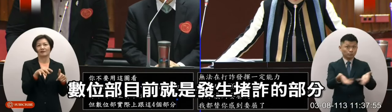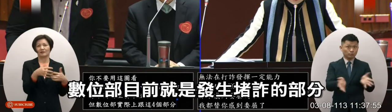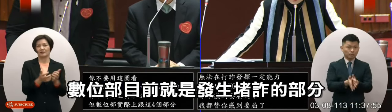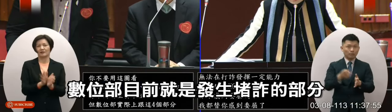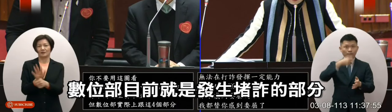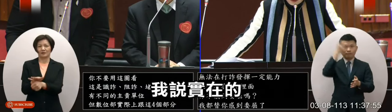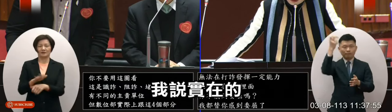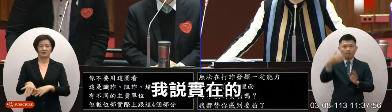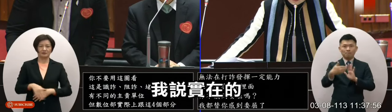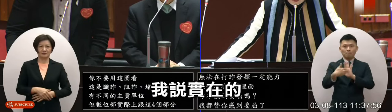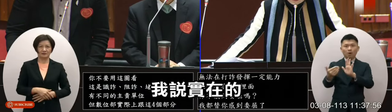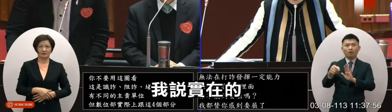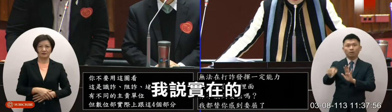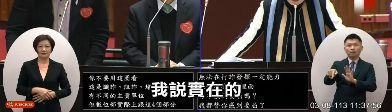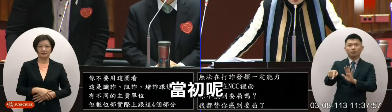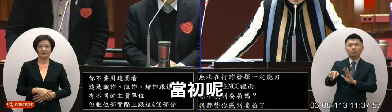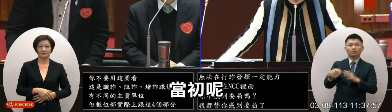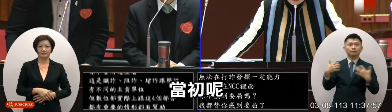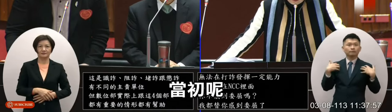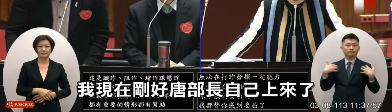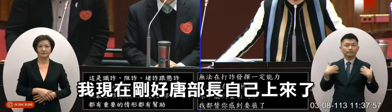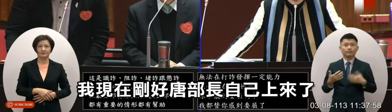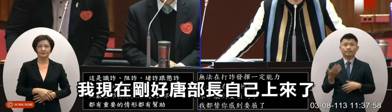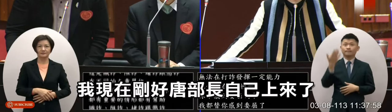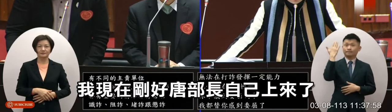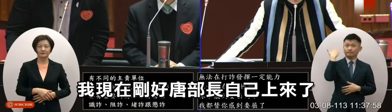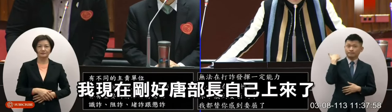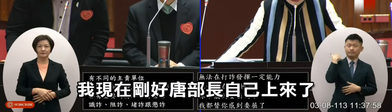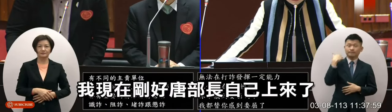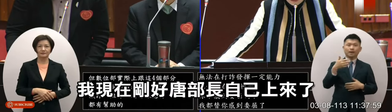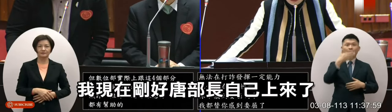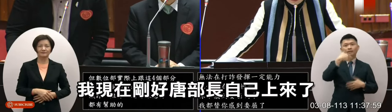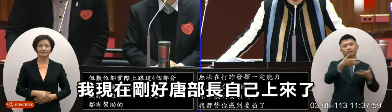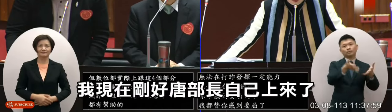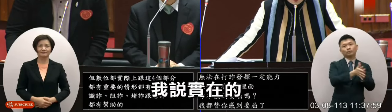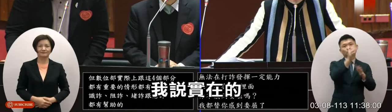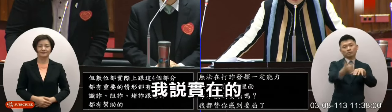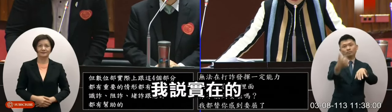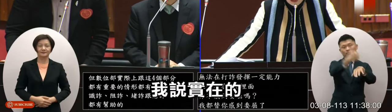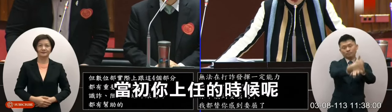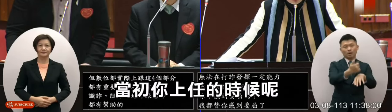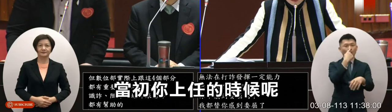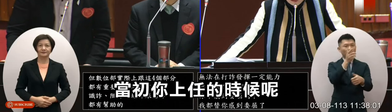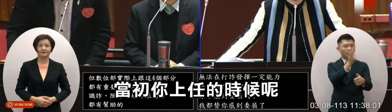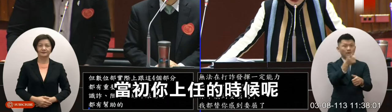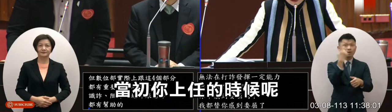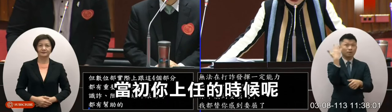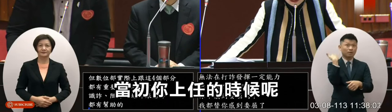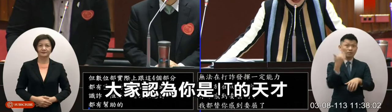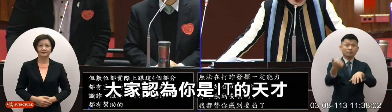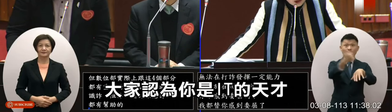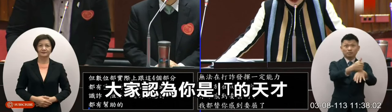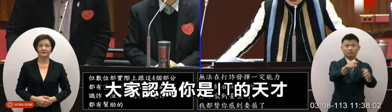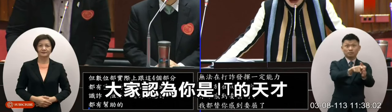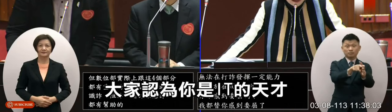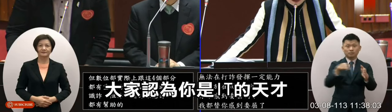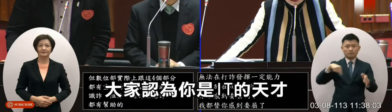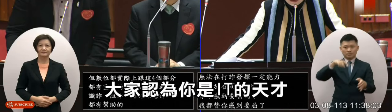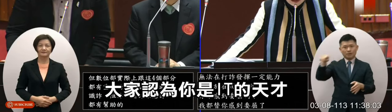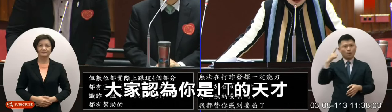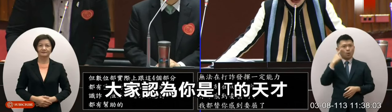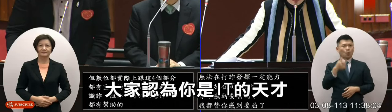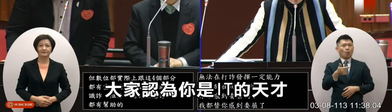生赌诈的部分。我说实在的，当初呢，我现在刚好唐部长自己上来了。我说实在的，当初你上任的时候呢，大家认为你是